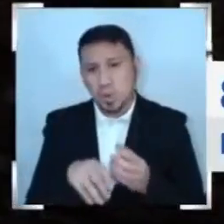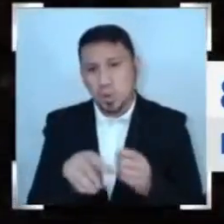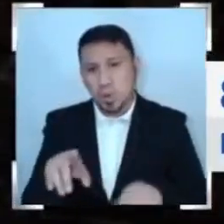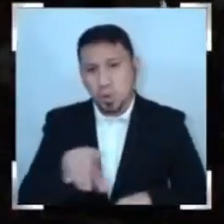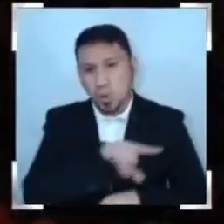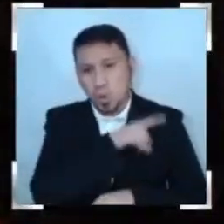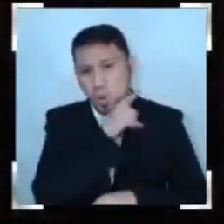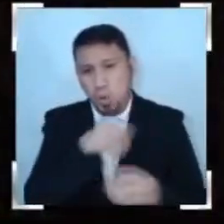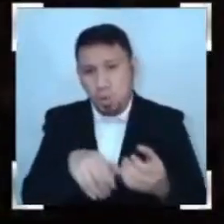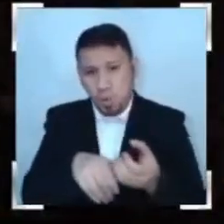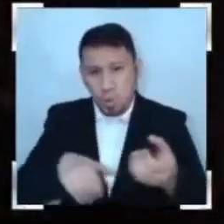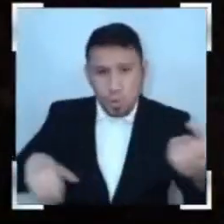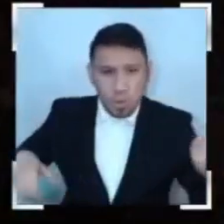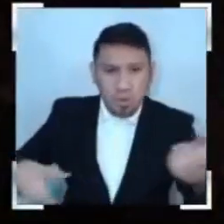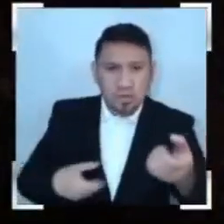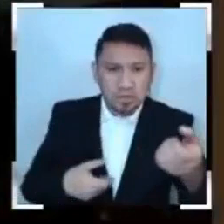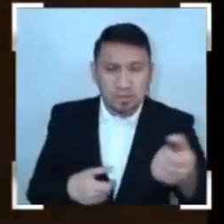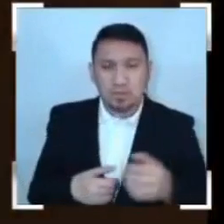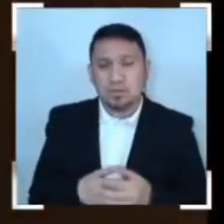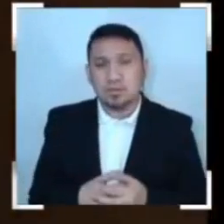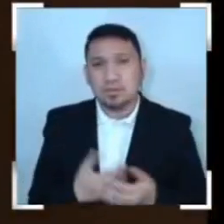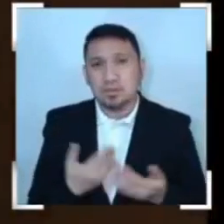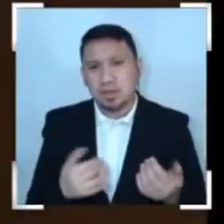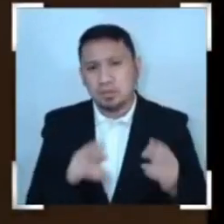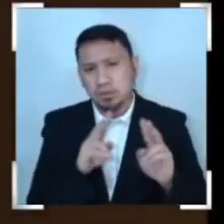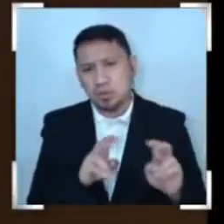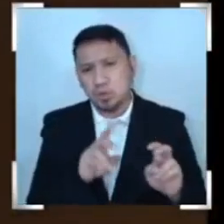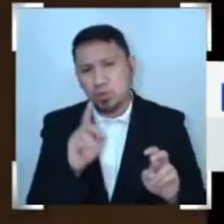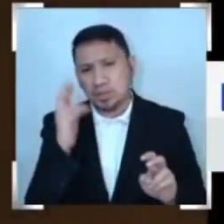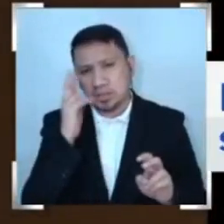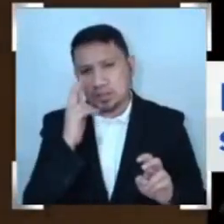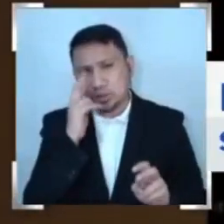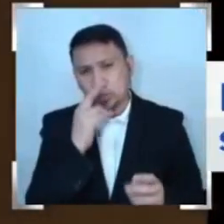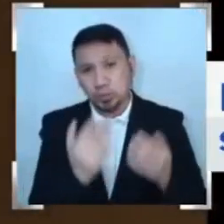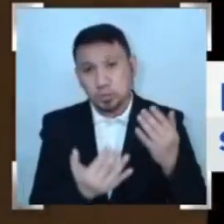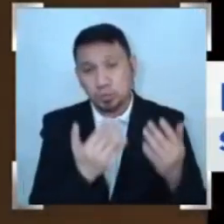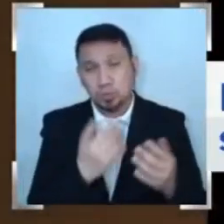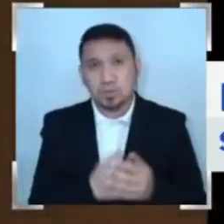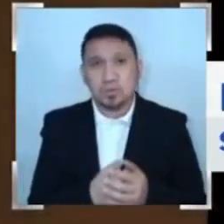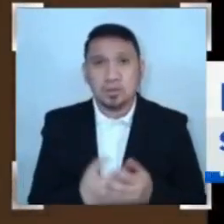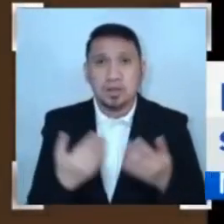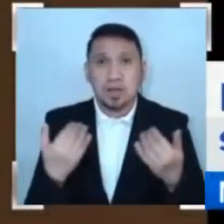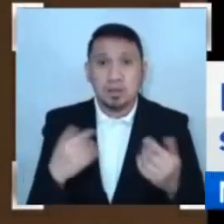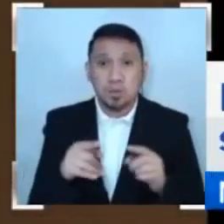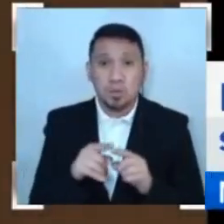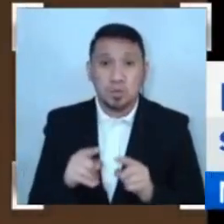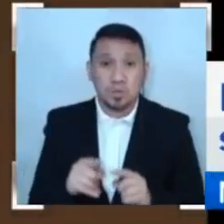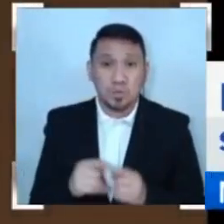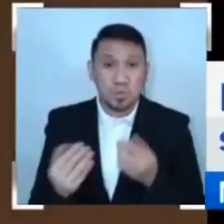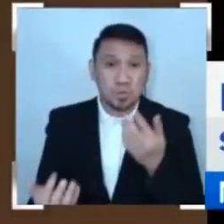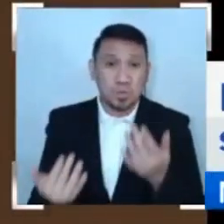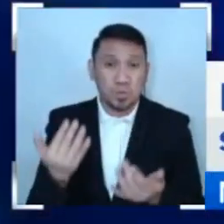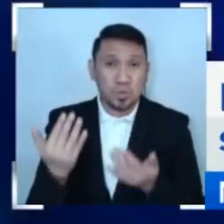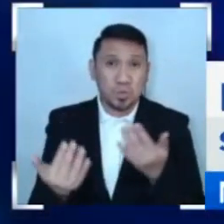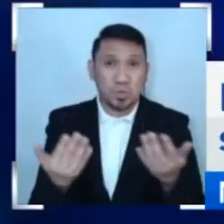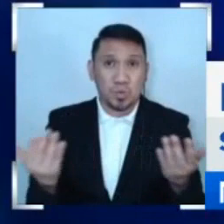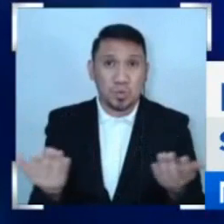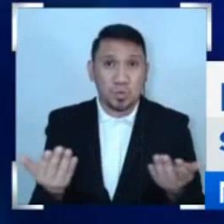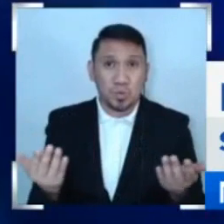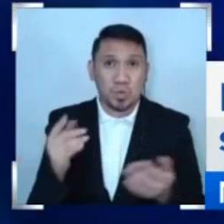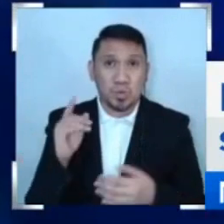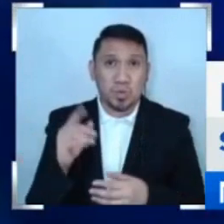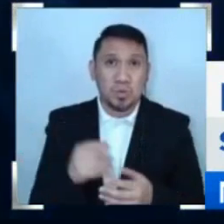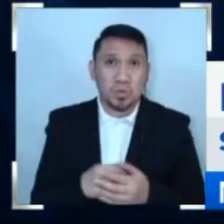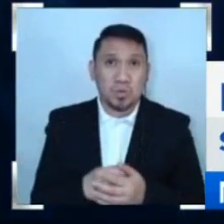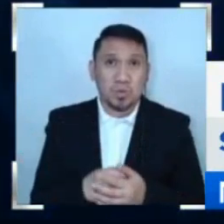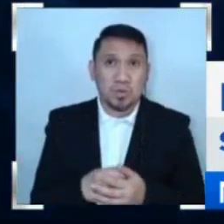pa ng BFP ang saninang apoy. Ginurantang naman ng malaking grass fire ang mga taga-barangay Unidos na Basaklan.